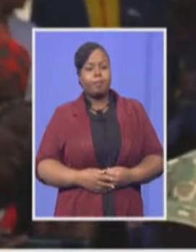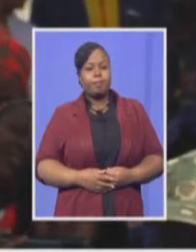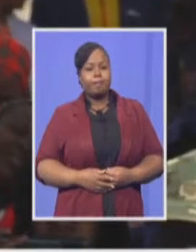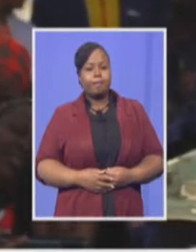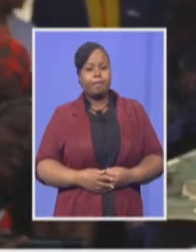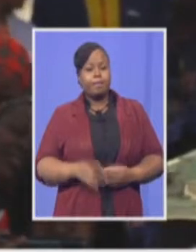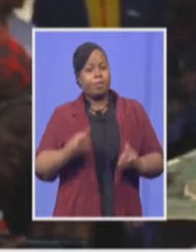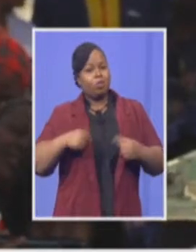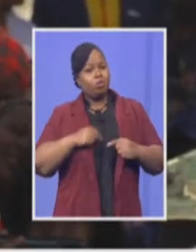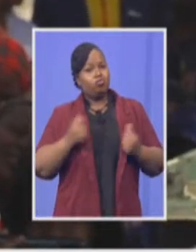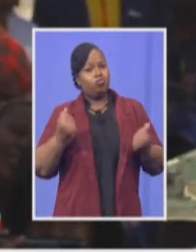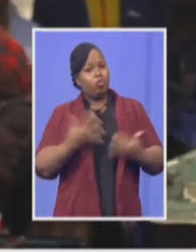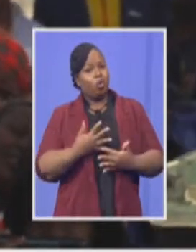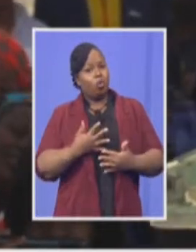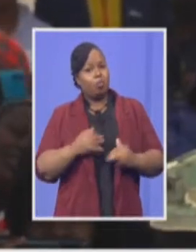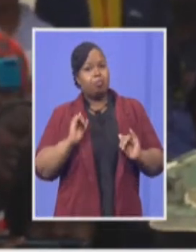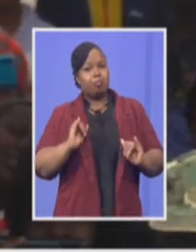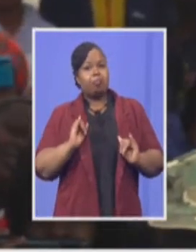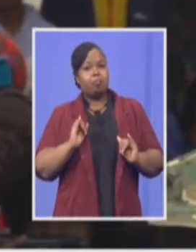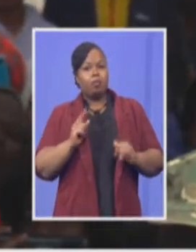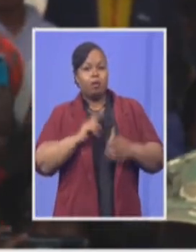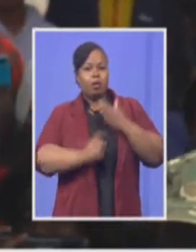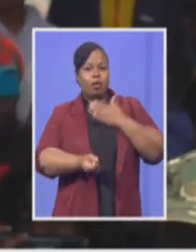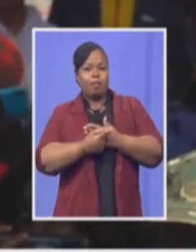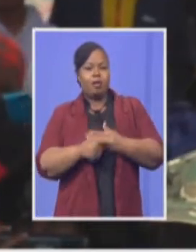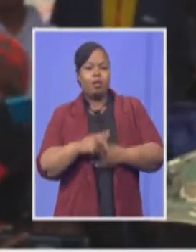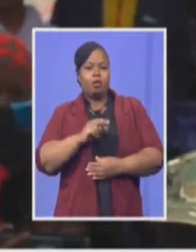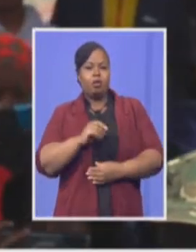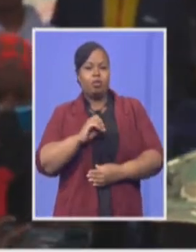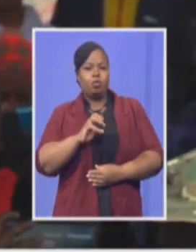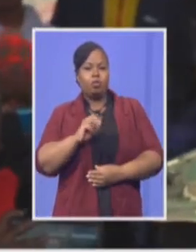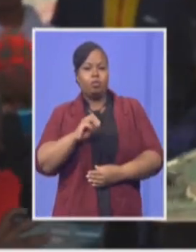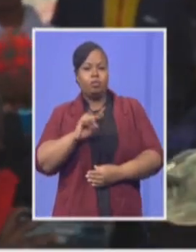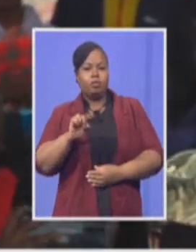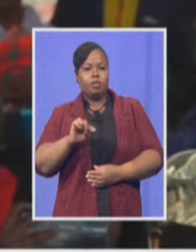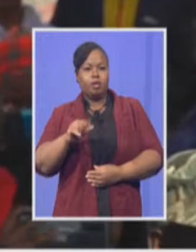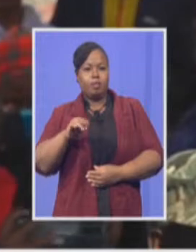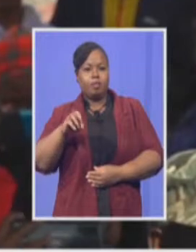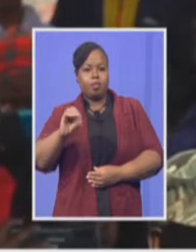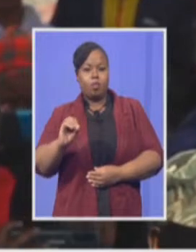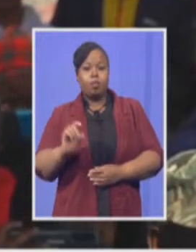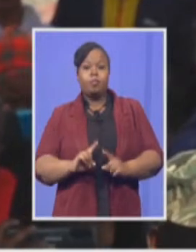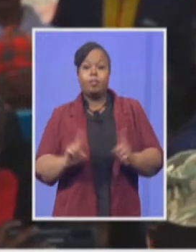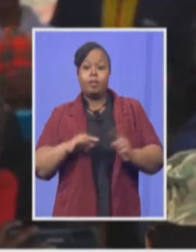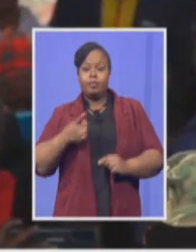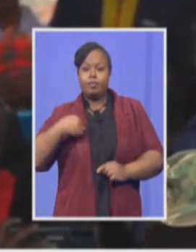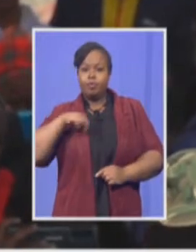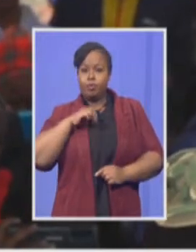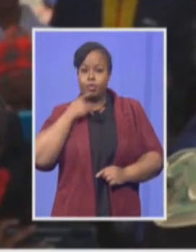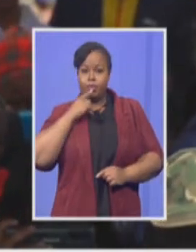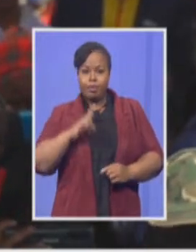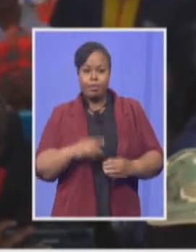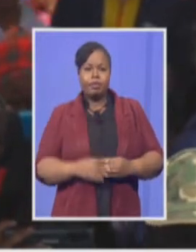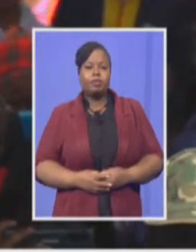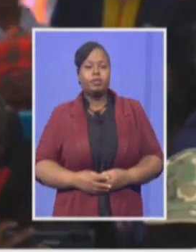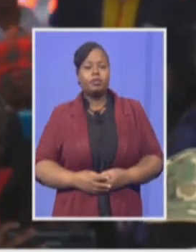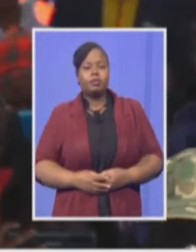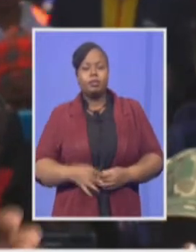Sishaqeke kakhulu ngesehlo senzekile lapha eNomzamo. But esikushoyo ukuthi ke